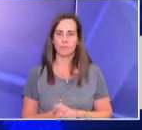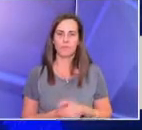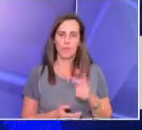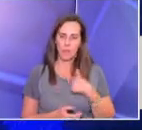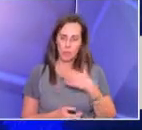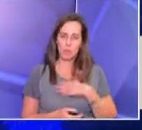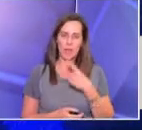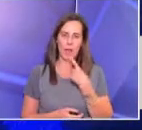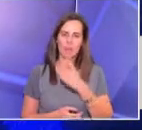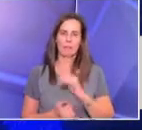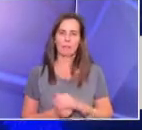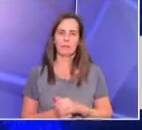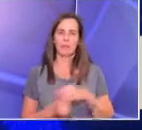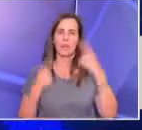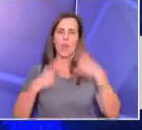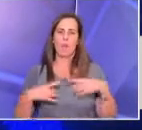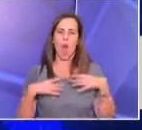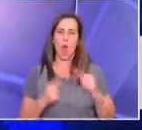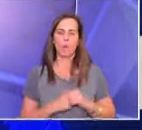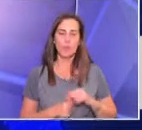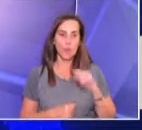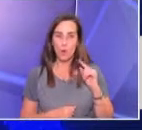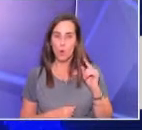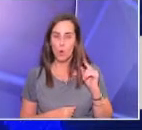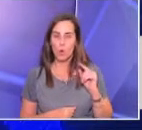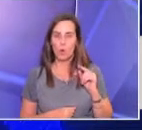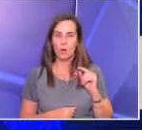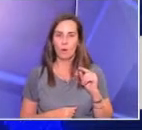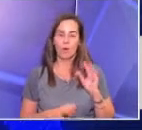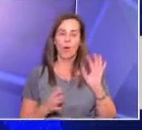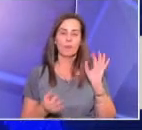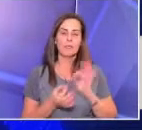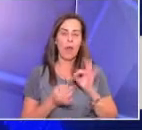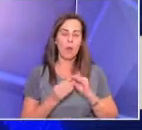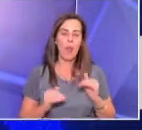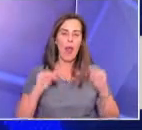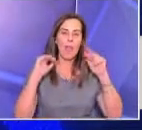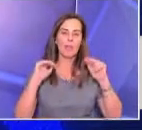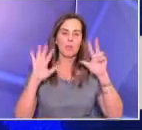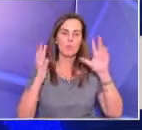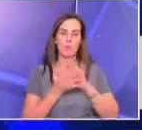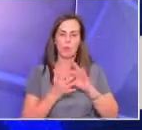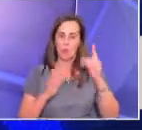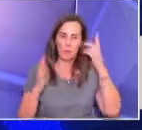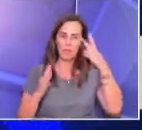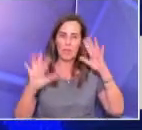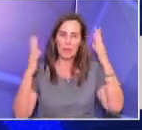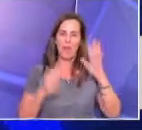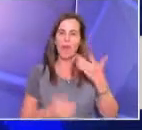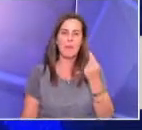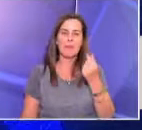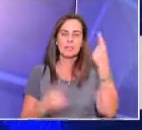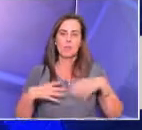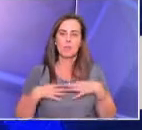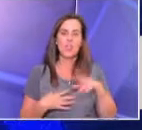בסיפור הזה, ככה הוא החליק לי את העניין. יום השבתון, כולה עלינו ב8 נקודות. אכן אני גם לא מביא את ההתלהבות. כמה כסף עלה לנו